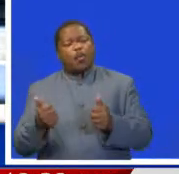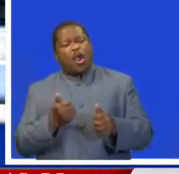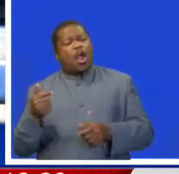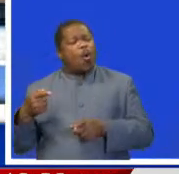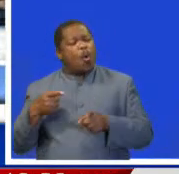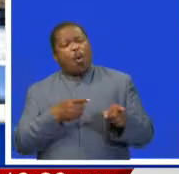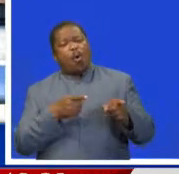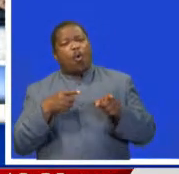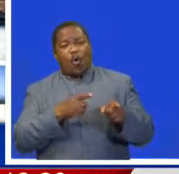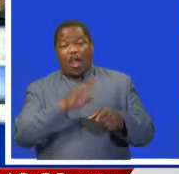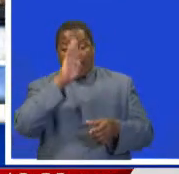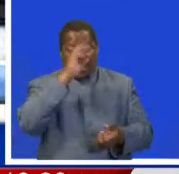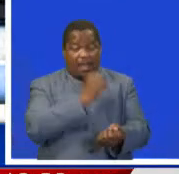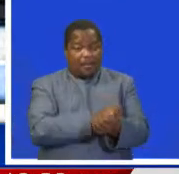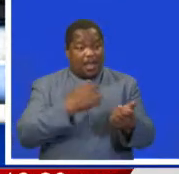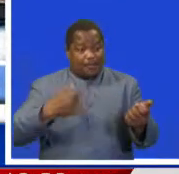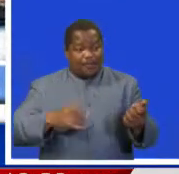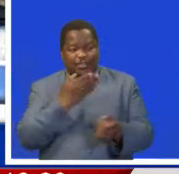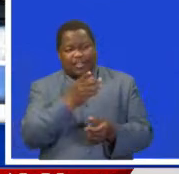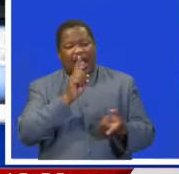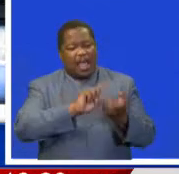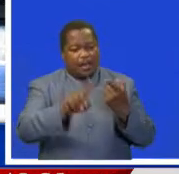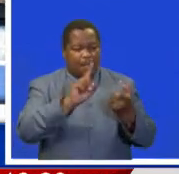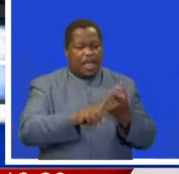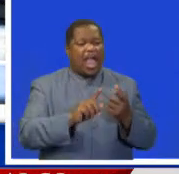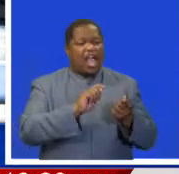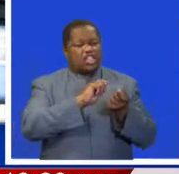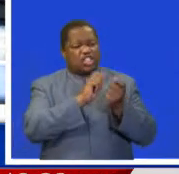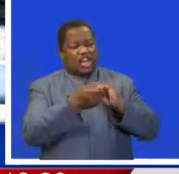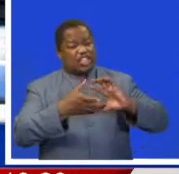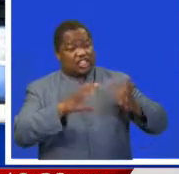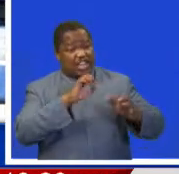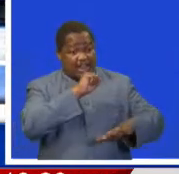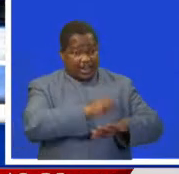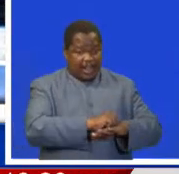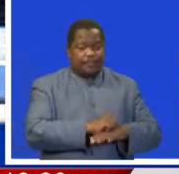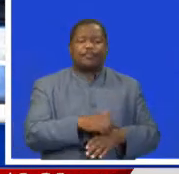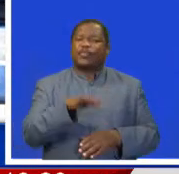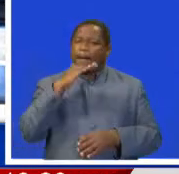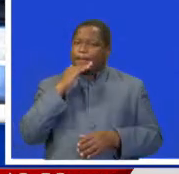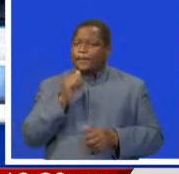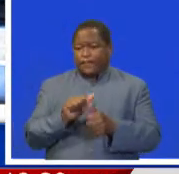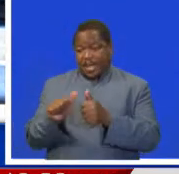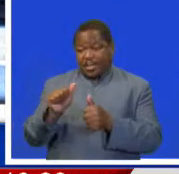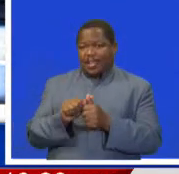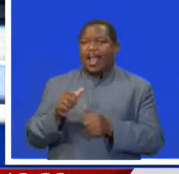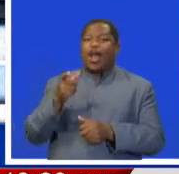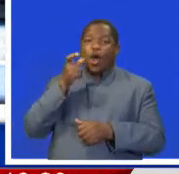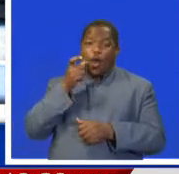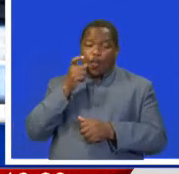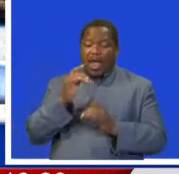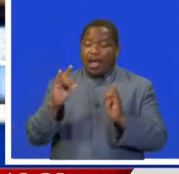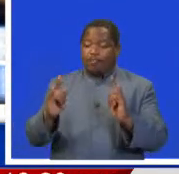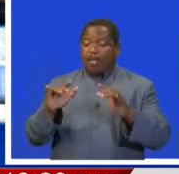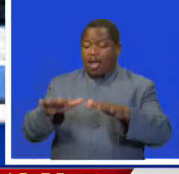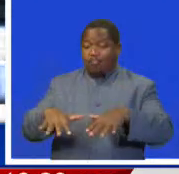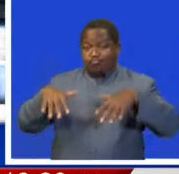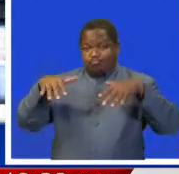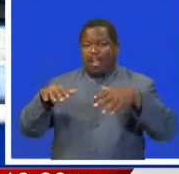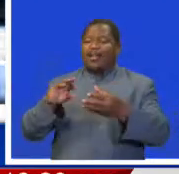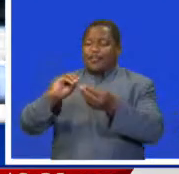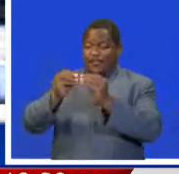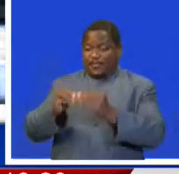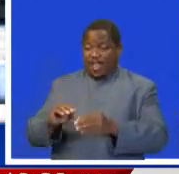bese kunesidingo sokuthi somhlolo ke alungiswe kukahle ke nabathi ke bayakubuka nokuthi avalwe nje somhlolo kuthiwe nje